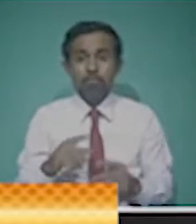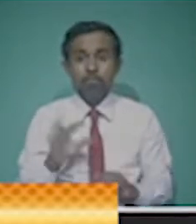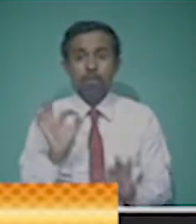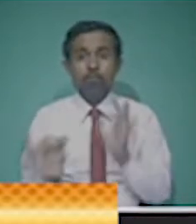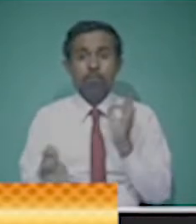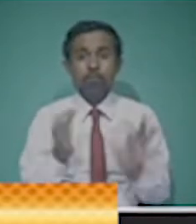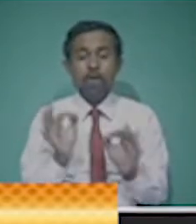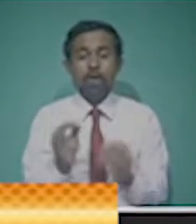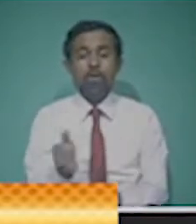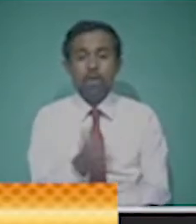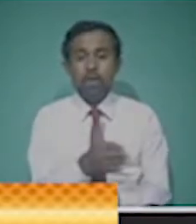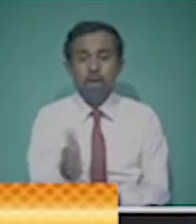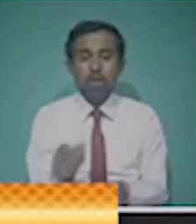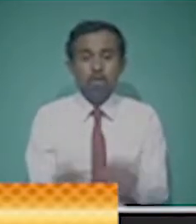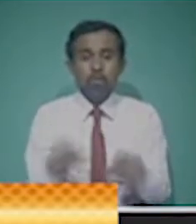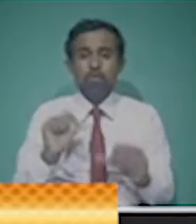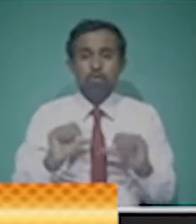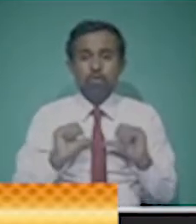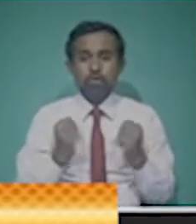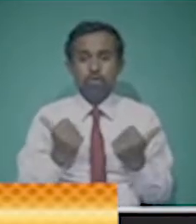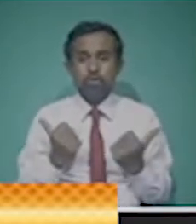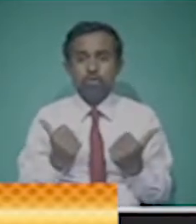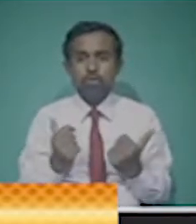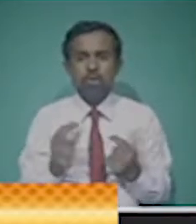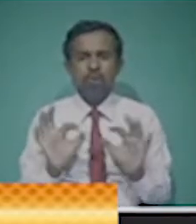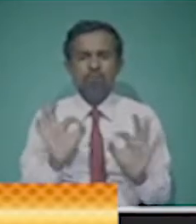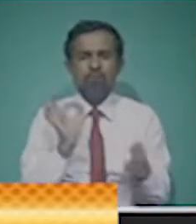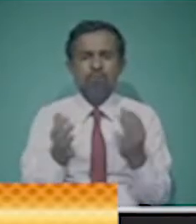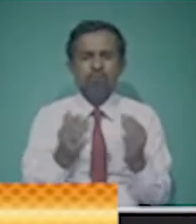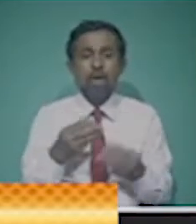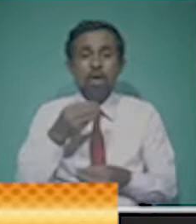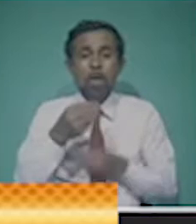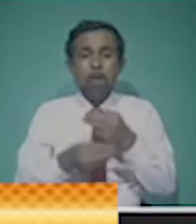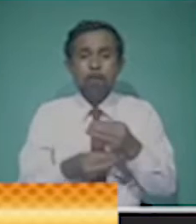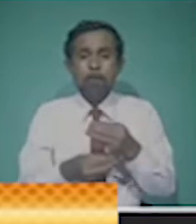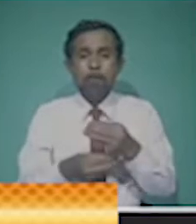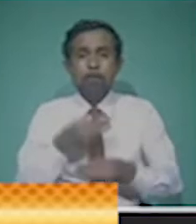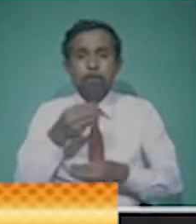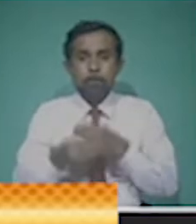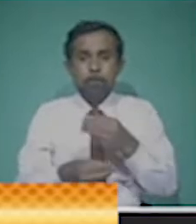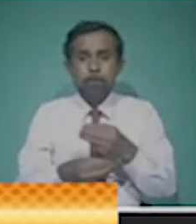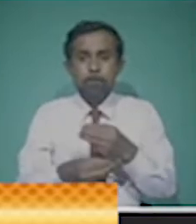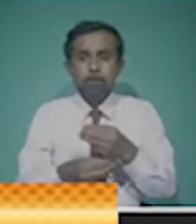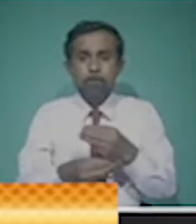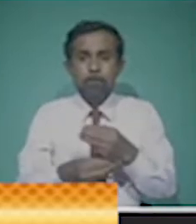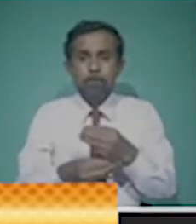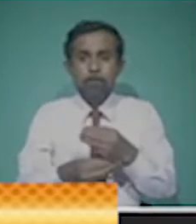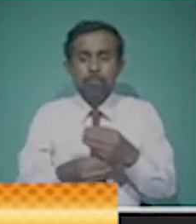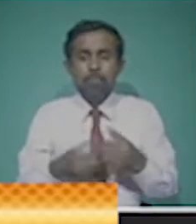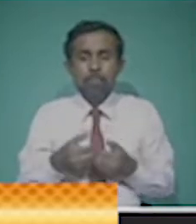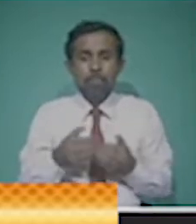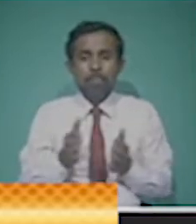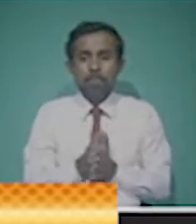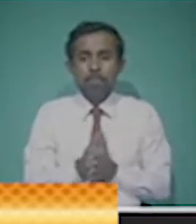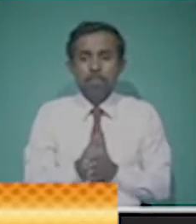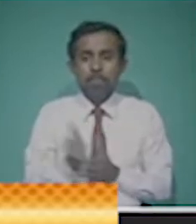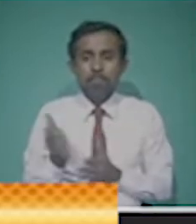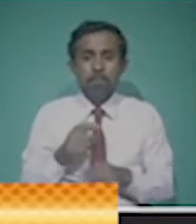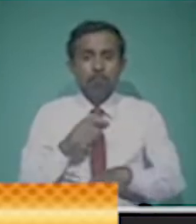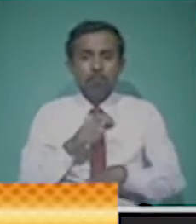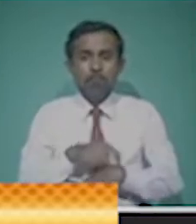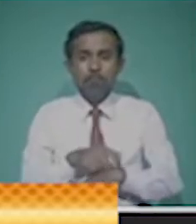கம் கரு ஜனதா ஜீவத்தின அரை வது வது ஆயத்தன பலனை கூட ஆயத்தன ஆயத்தன பல் தமுங்கே மே